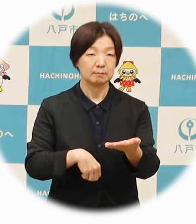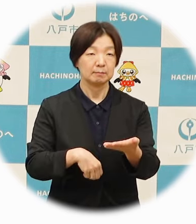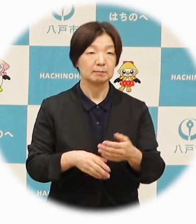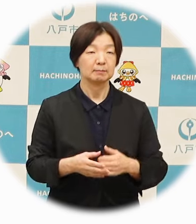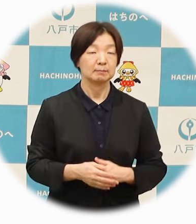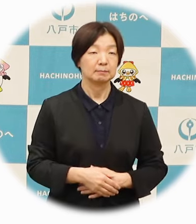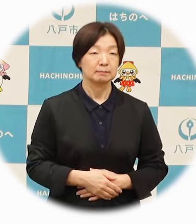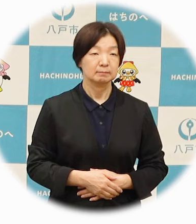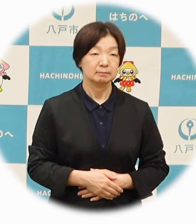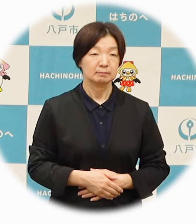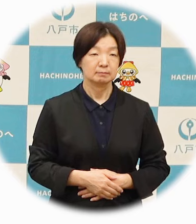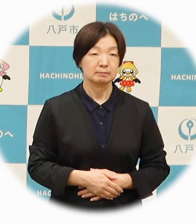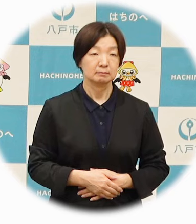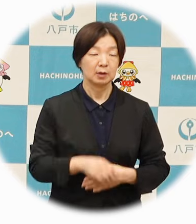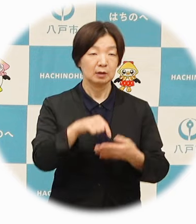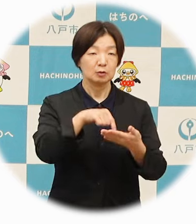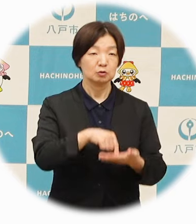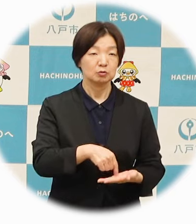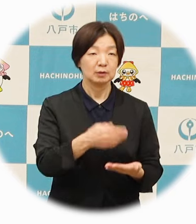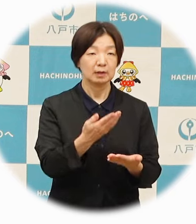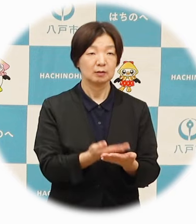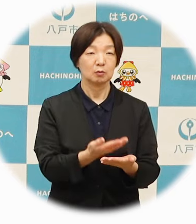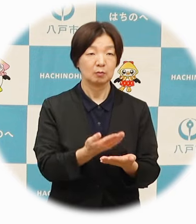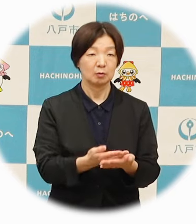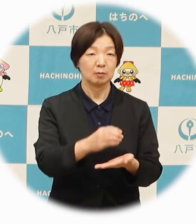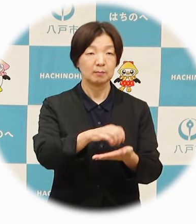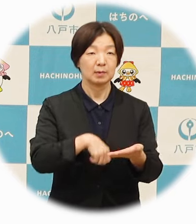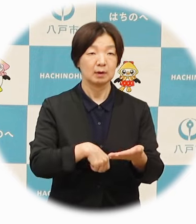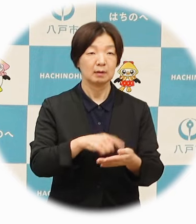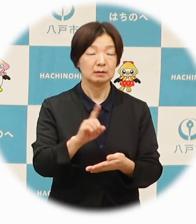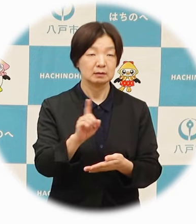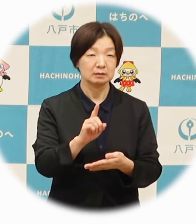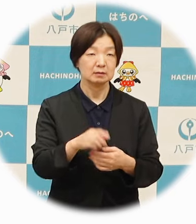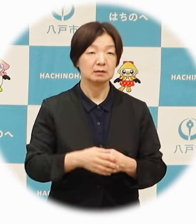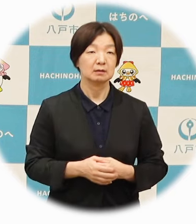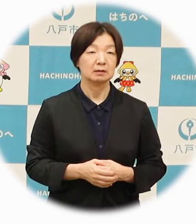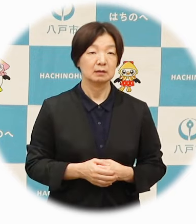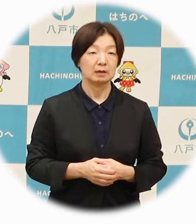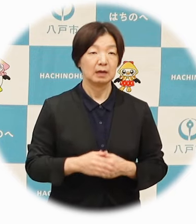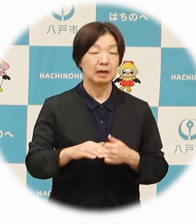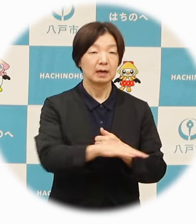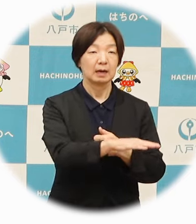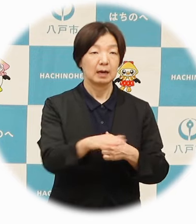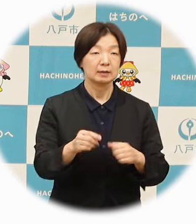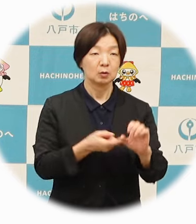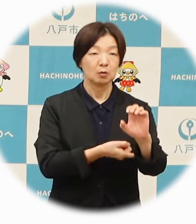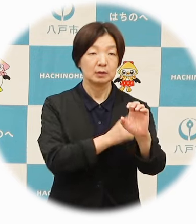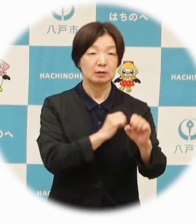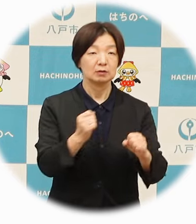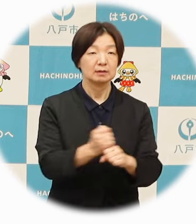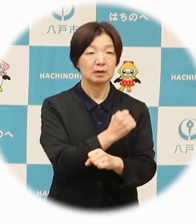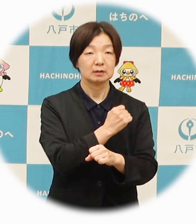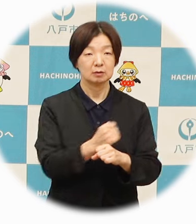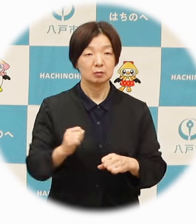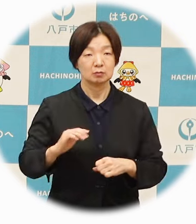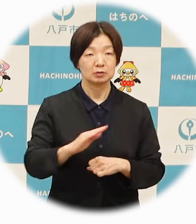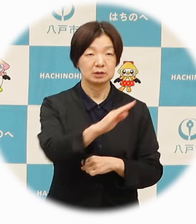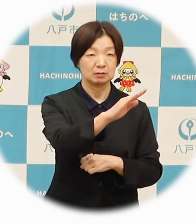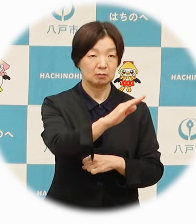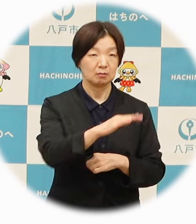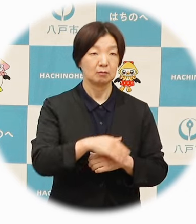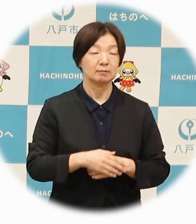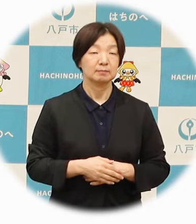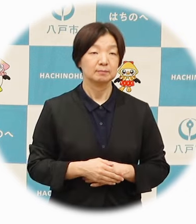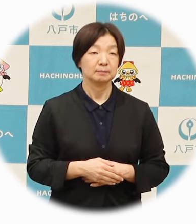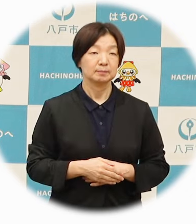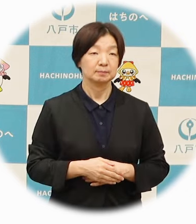であります。重点要望の取りやめ事項の一つ目は、環境エネルギー産業の振興についてであ